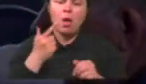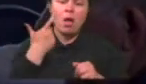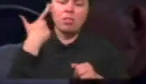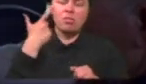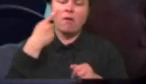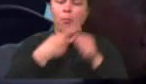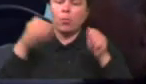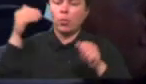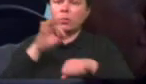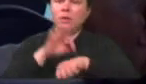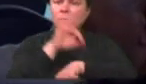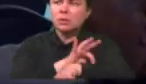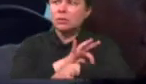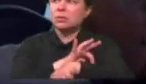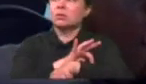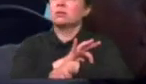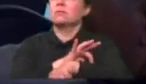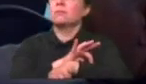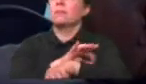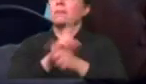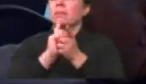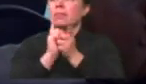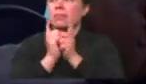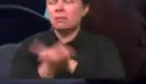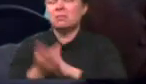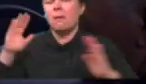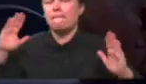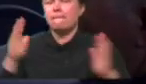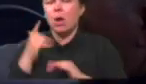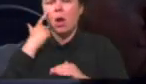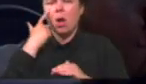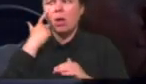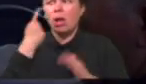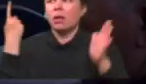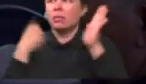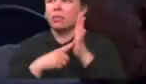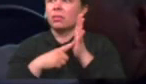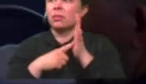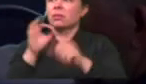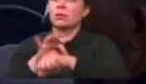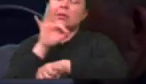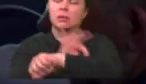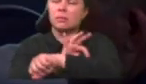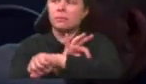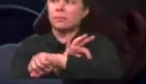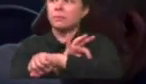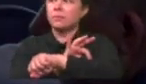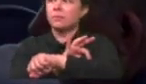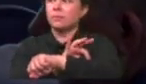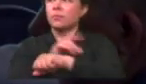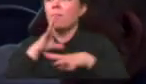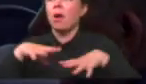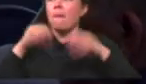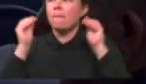tysiąca kilometrów historycznie istniejących połączeń do około 1000 kilometrów na